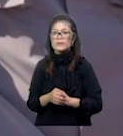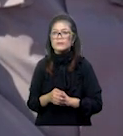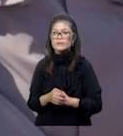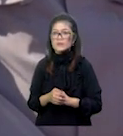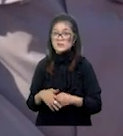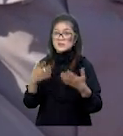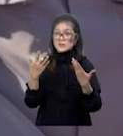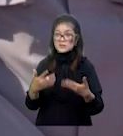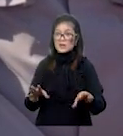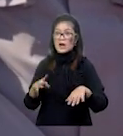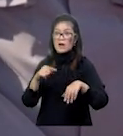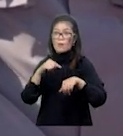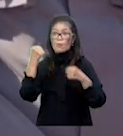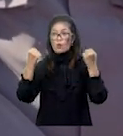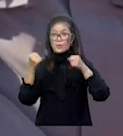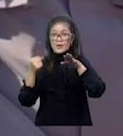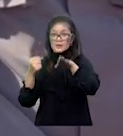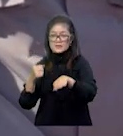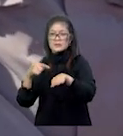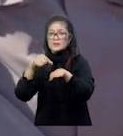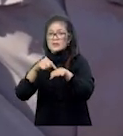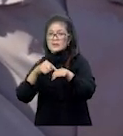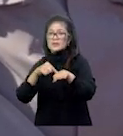ini tanpa melihat dari